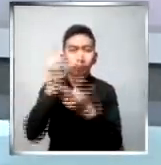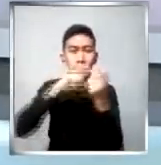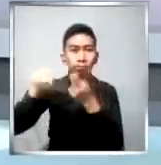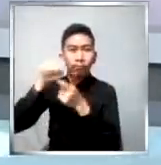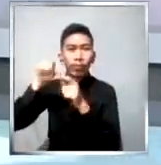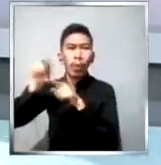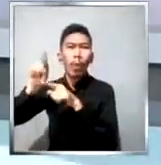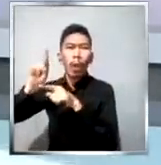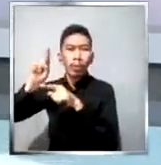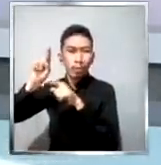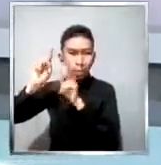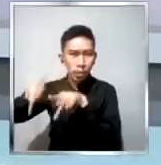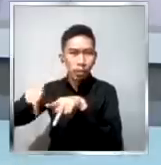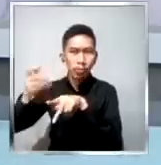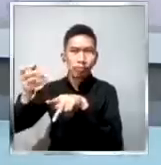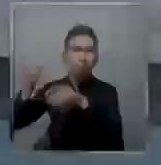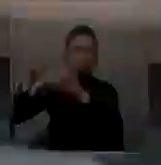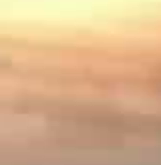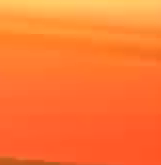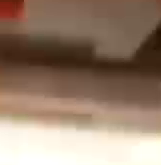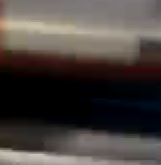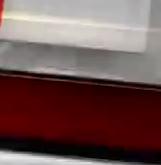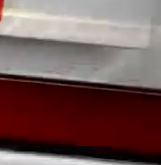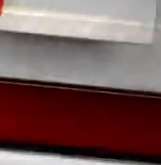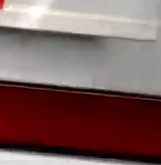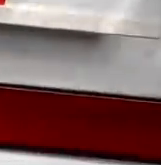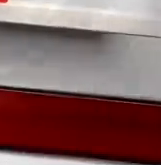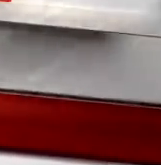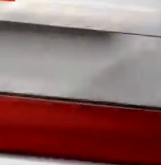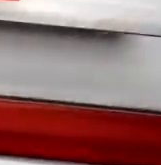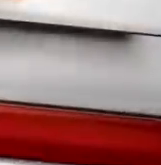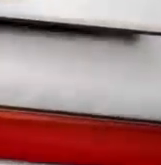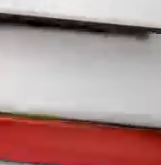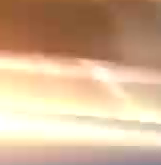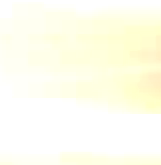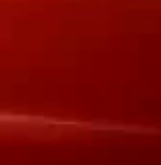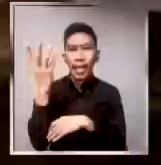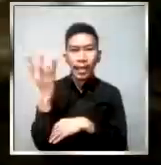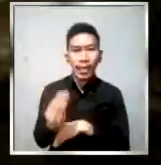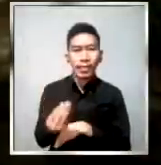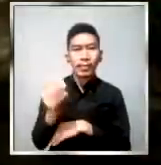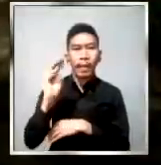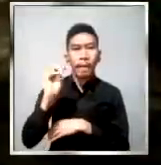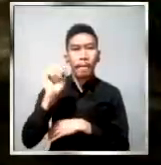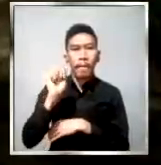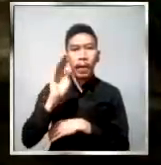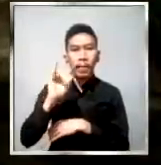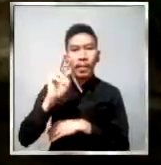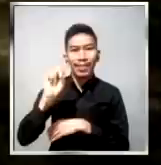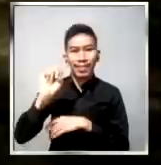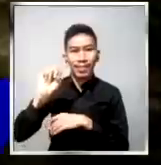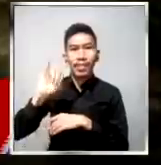hinahanap. Mula sa Mabini, Batangas, nakatutok live si Darlene Kai. Darlene?